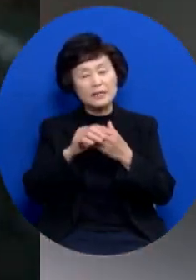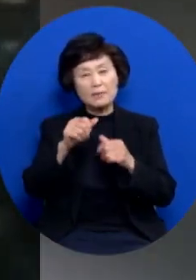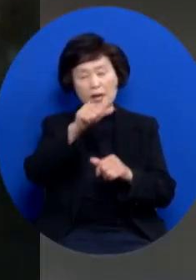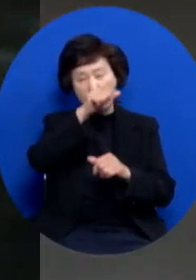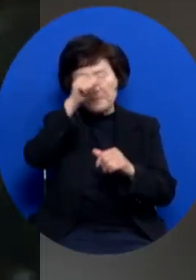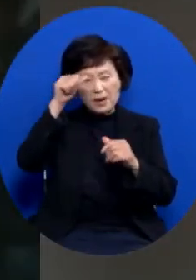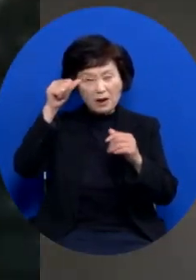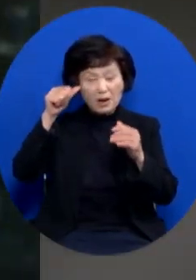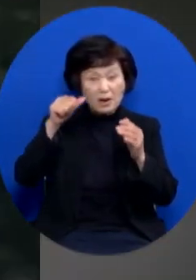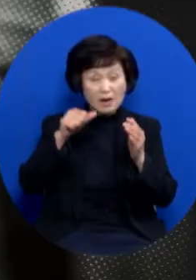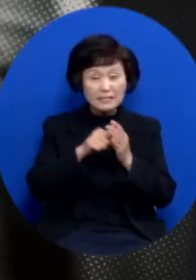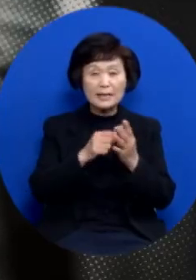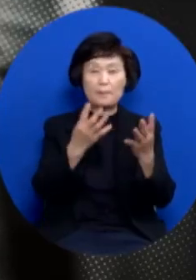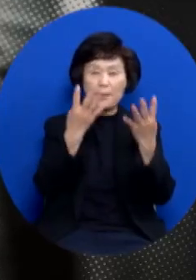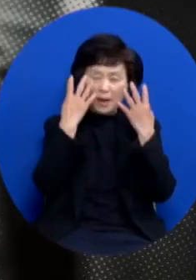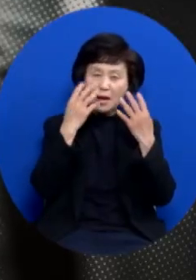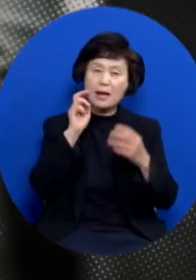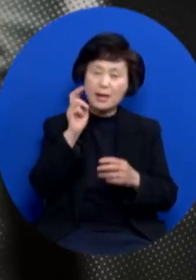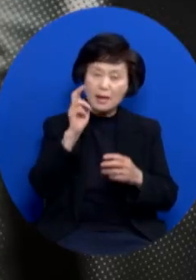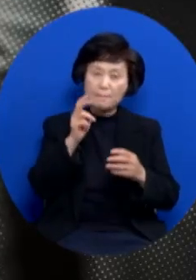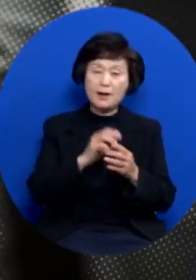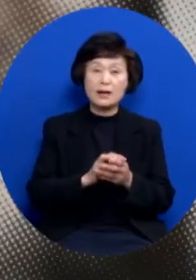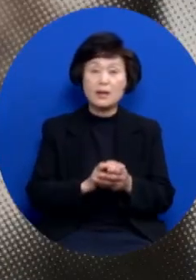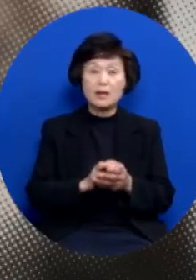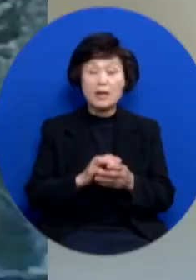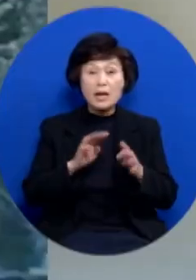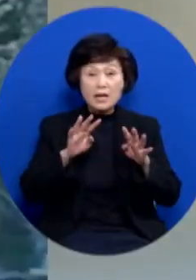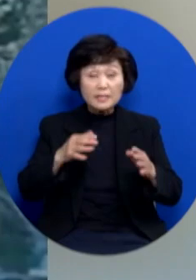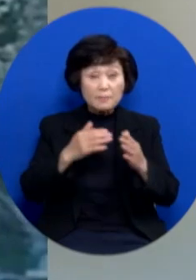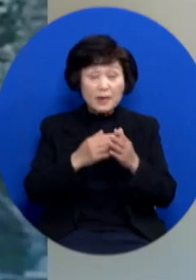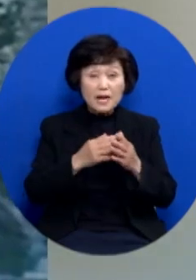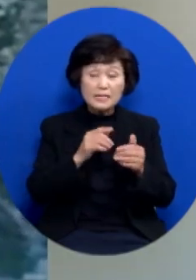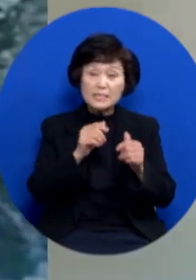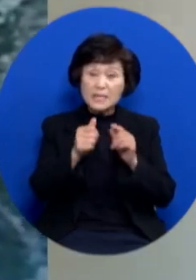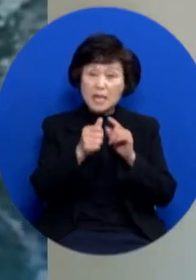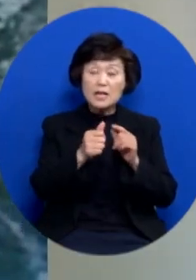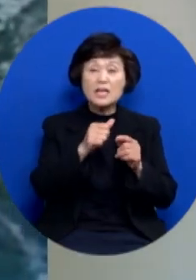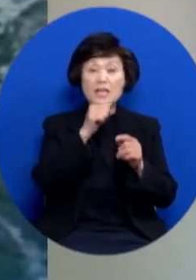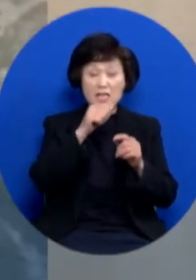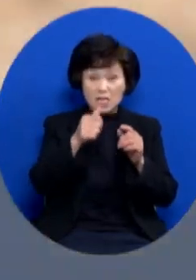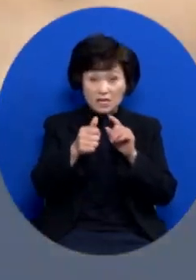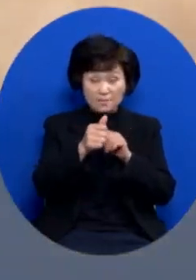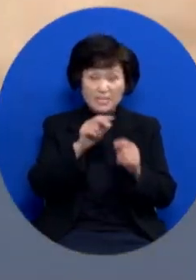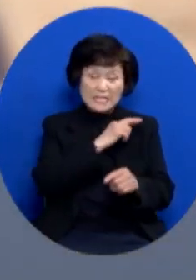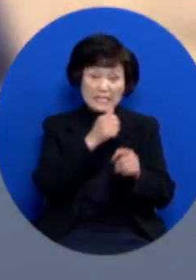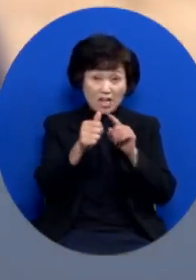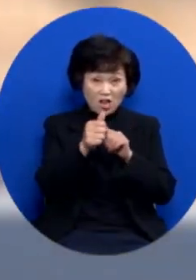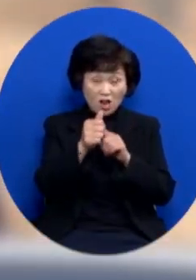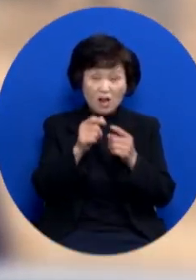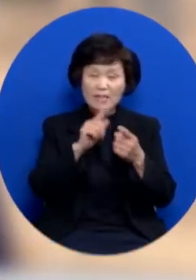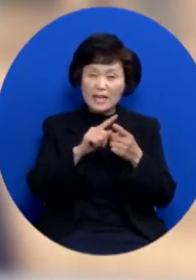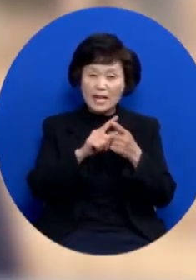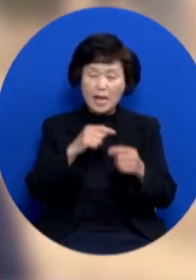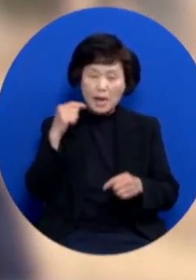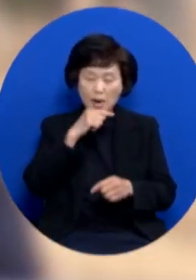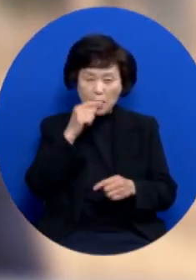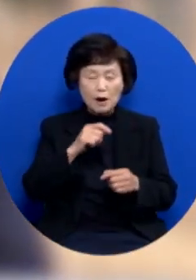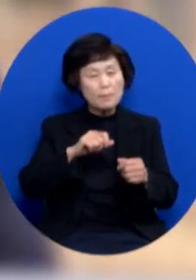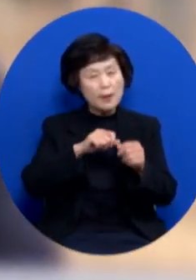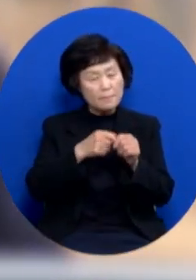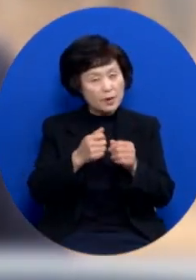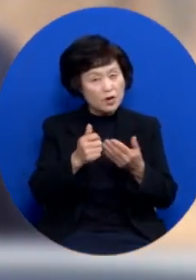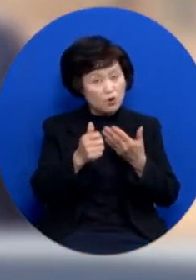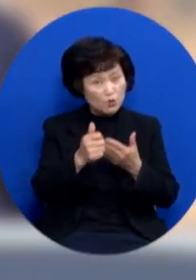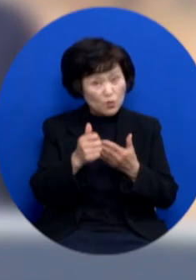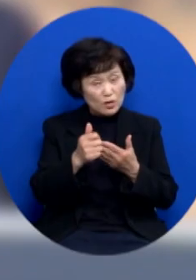2009년 이후 14년이 흐른 지금 교주 정명석의 범죄 행각이 법의 심판 앞에서 엄중한 처벌을 받을 수 있을지 귀추가